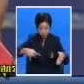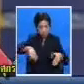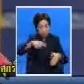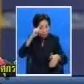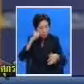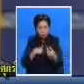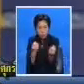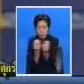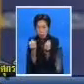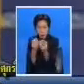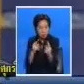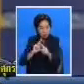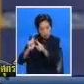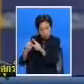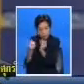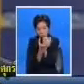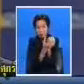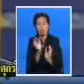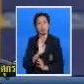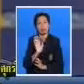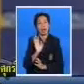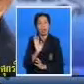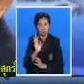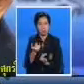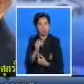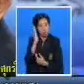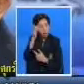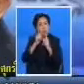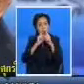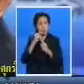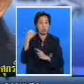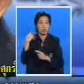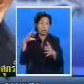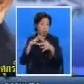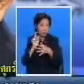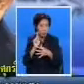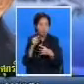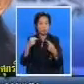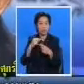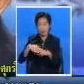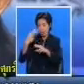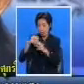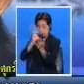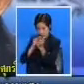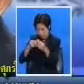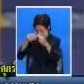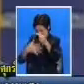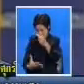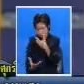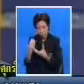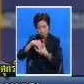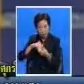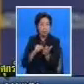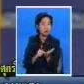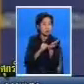ขัดแย้งลามไปในจุดที่ไม่ควรลามไปซึ่งอาจจะต้องคุยกันสักนิดนึงเรื่องของปัญหาการถวายฎีกานะครับแต่ว่าอาจารย์ถามว่า